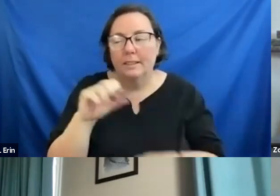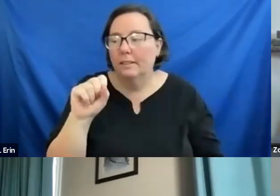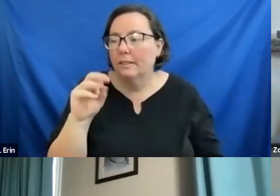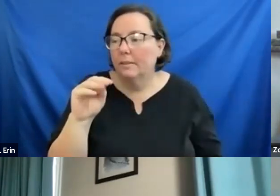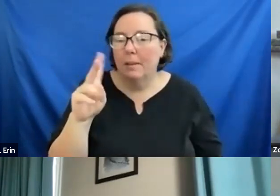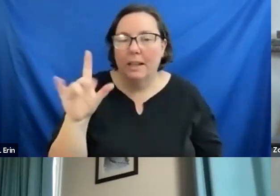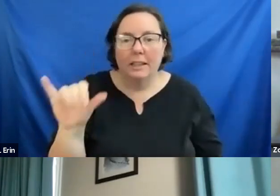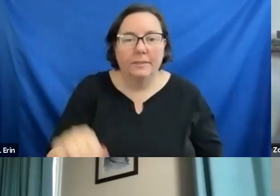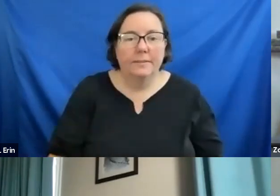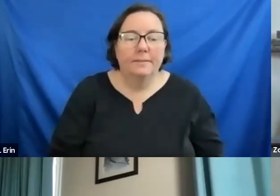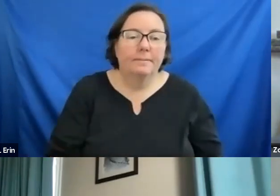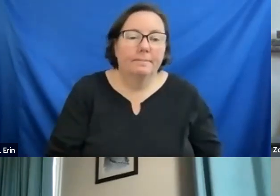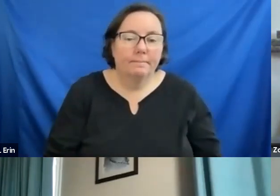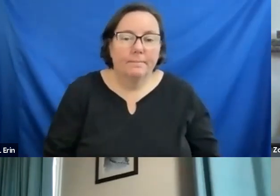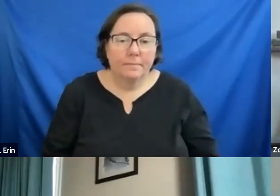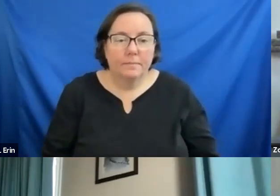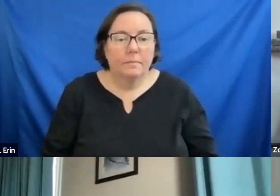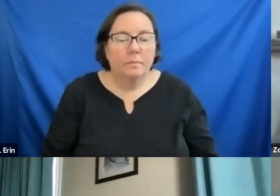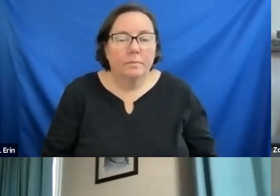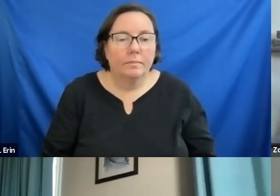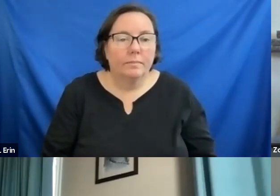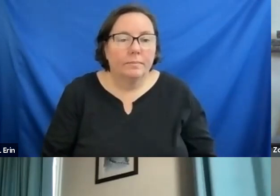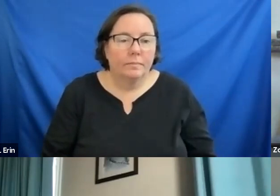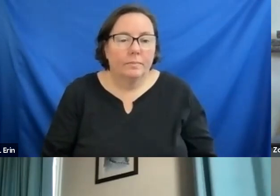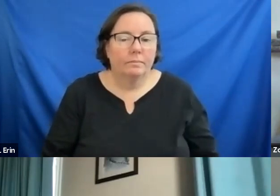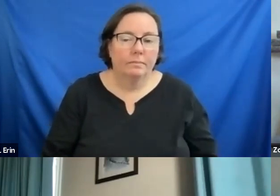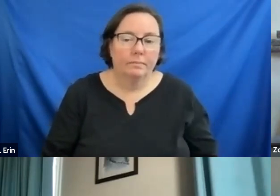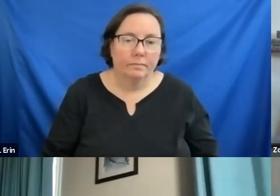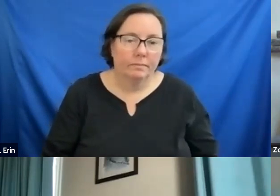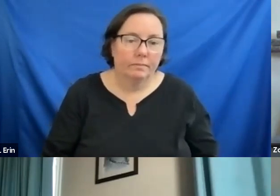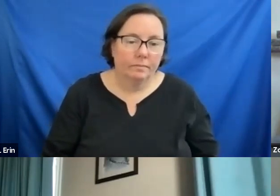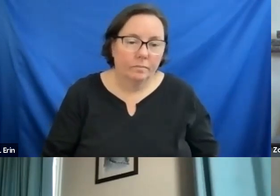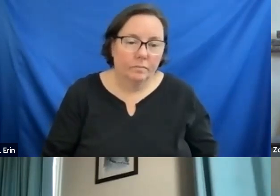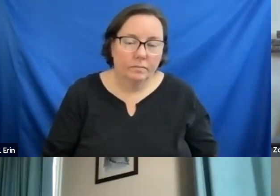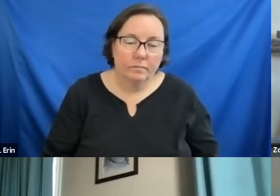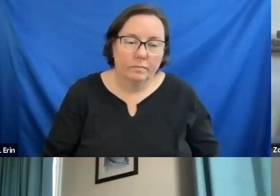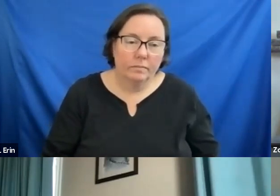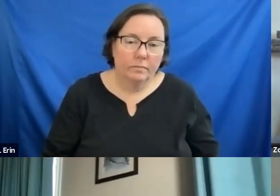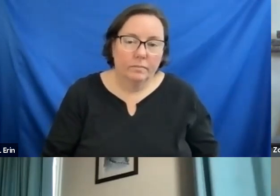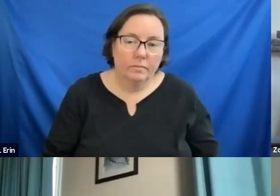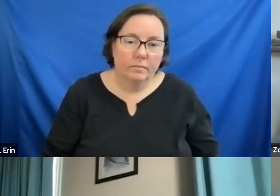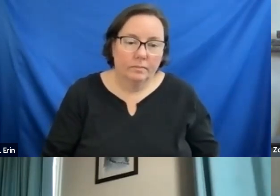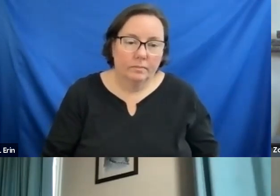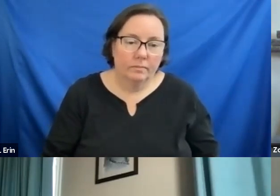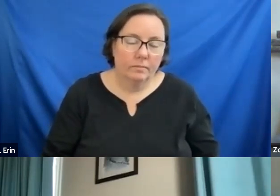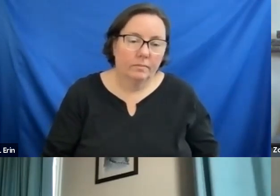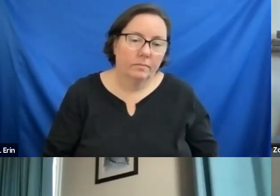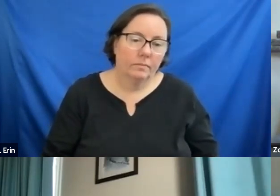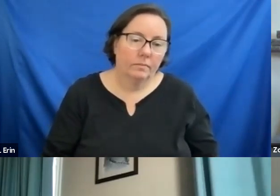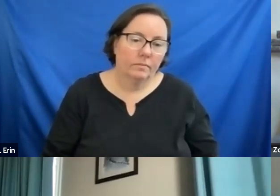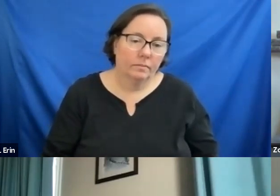instructions. Hello, good evening, everyone. My name is Camilla Fartoon Jamal. I'm going to be your interpreter for Somali